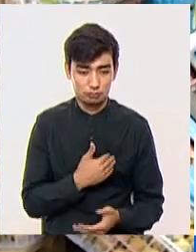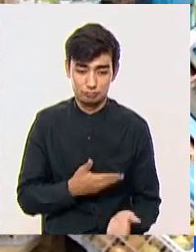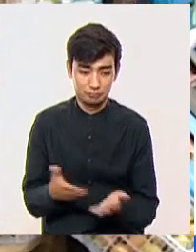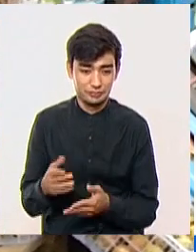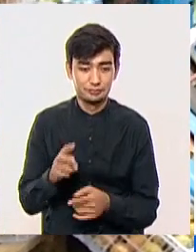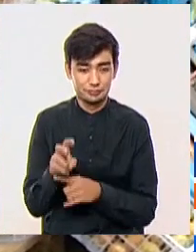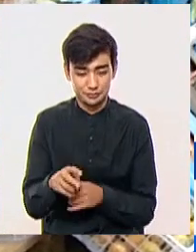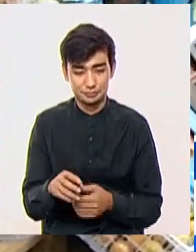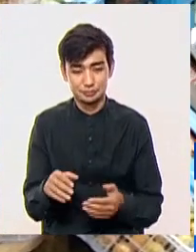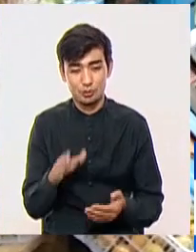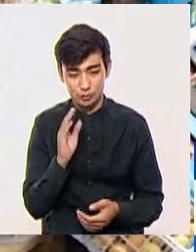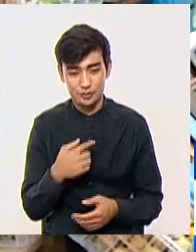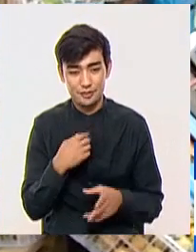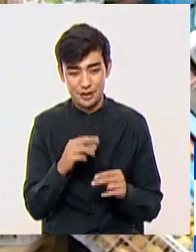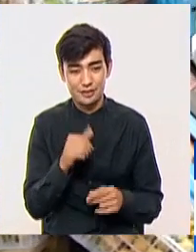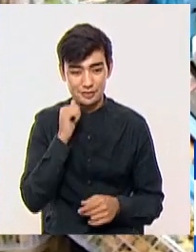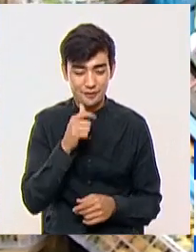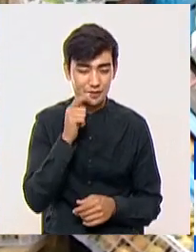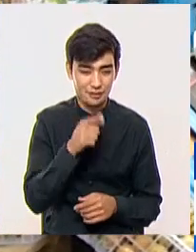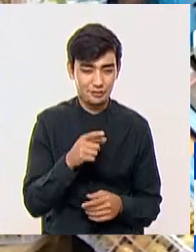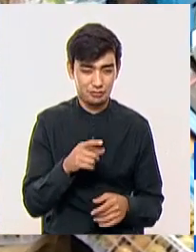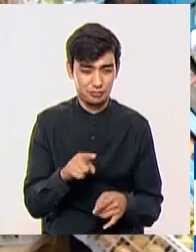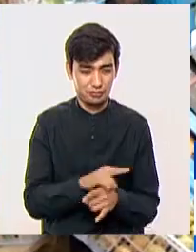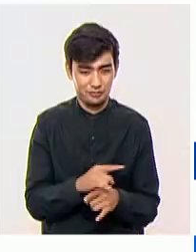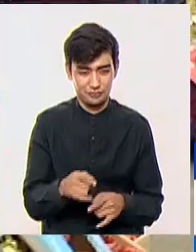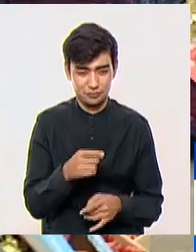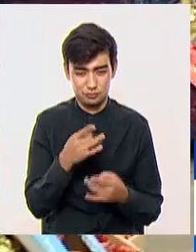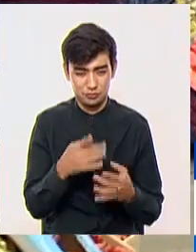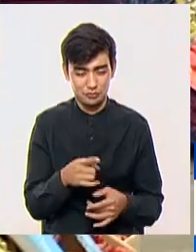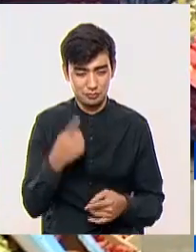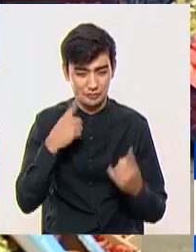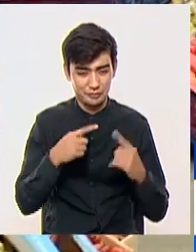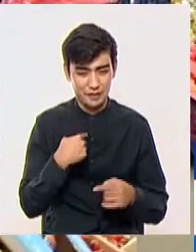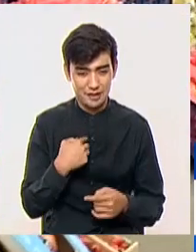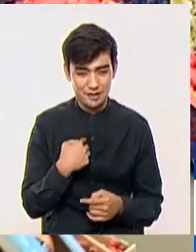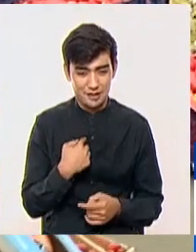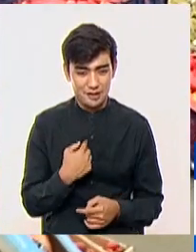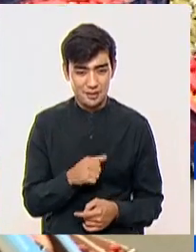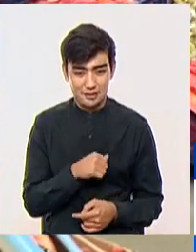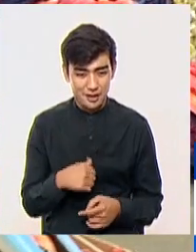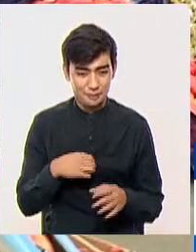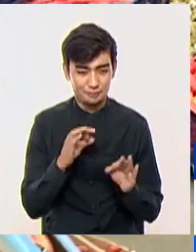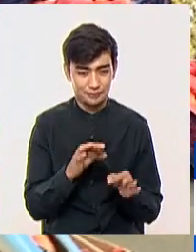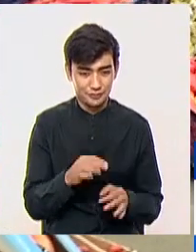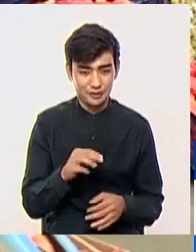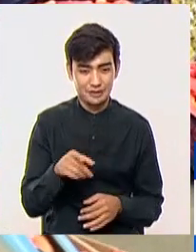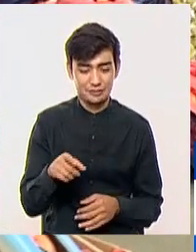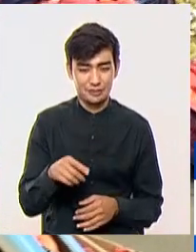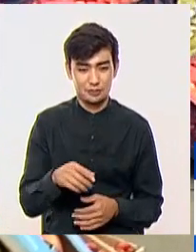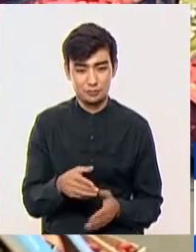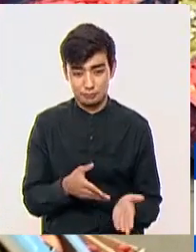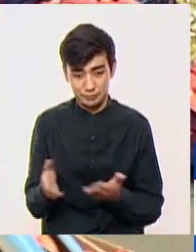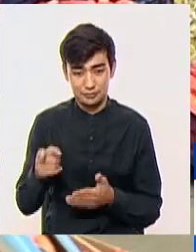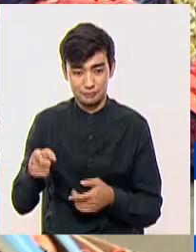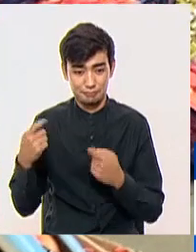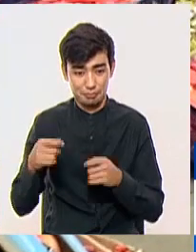жабылады деген бұл ответственно заявляю, это өтірік провокация әшейін. Мы им создаем условия торгового центра, заходите,